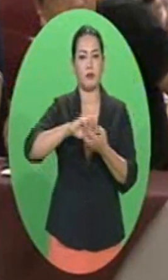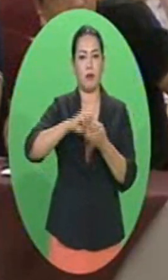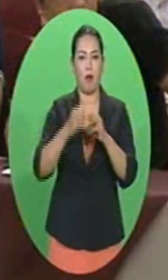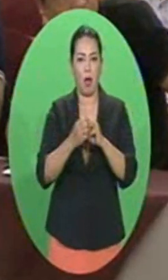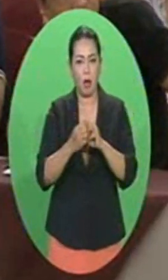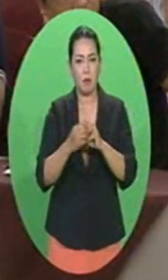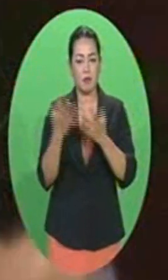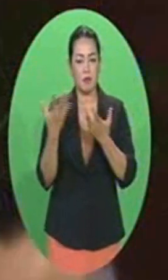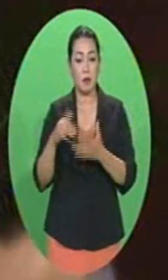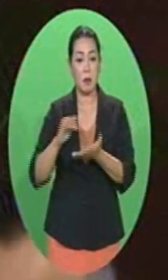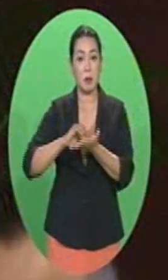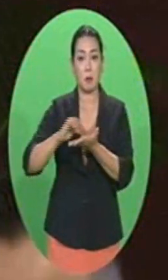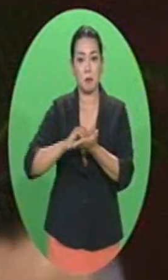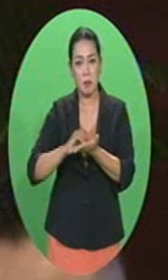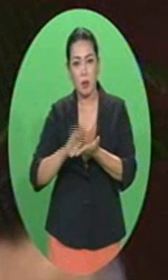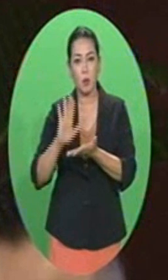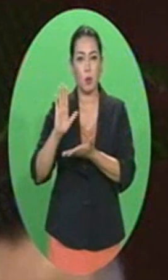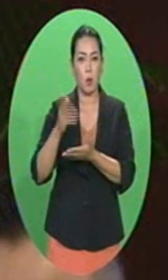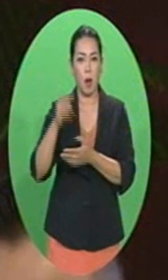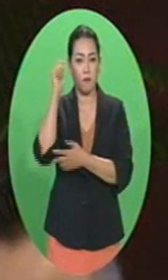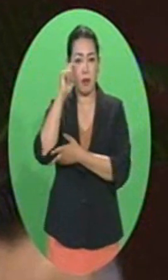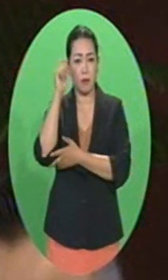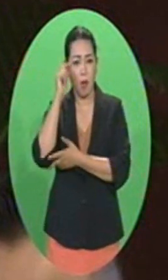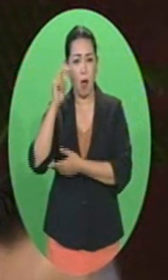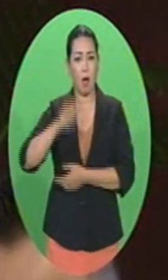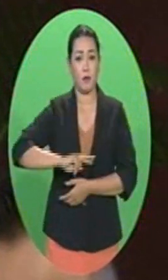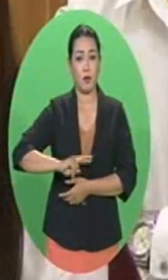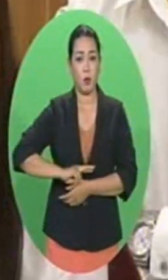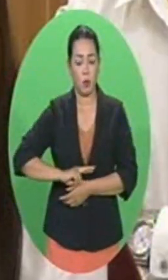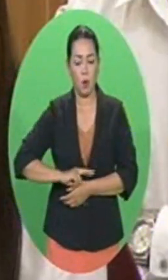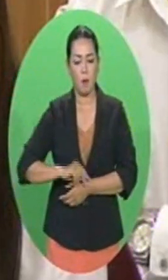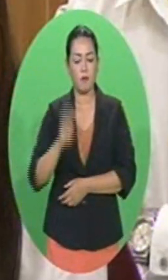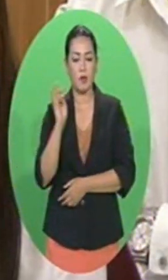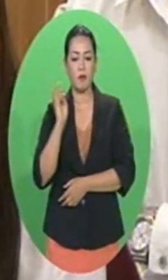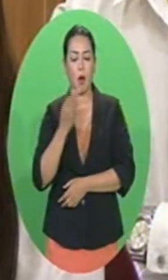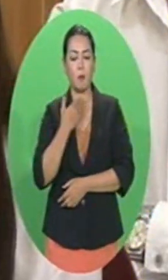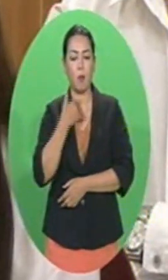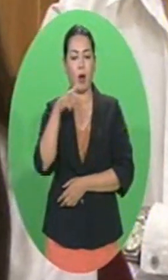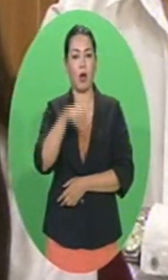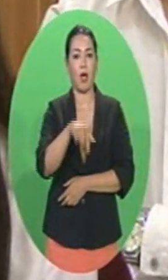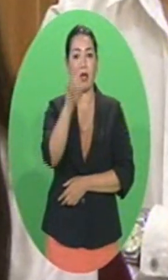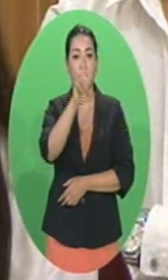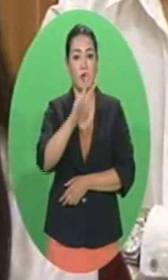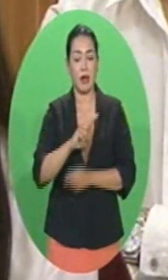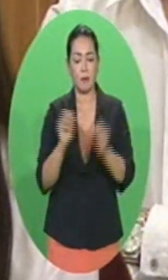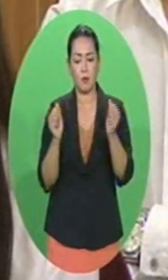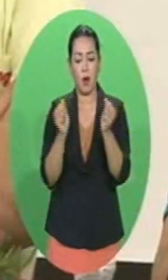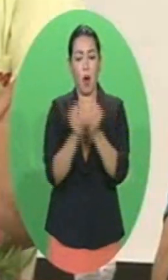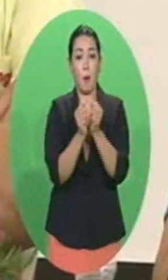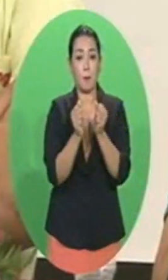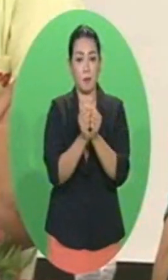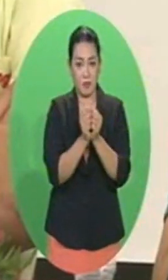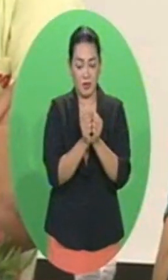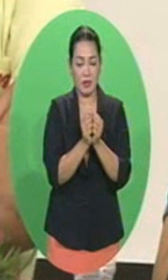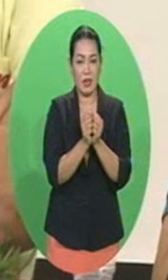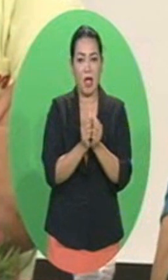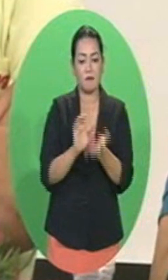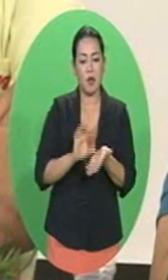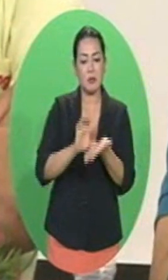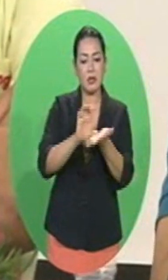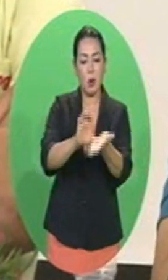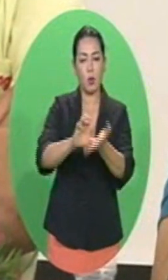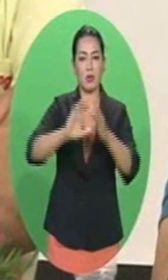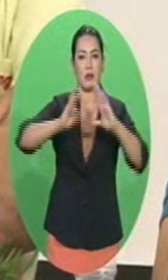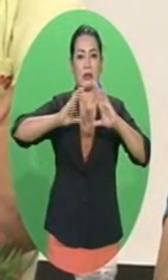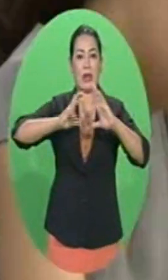EU, Mỹ, Nhật Bản, Trung Quốc đang chờ đợi để hợp tác với các doanh nghiệp Việt Nam và nhiều nhà đầu tư trong nước và nước ngoài sẽ đầu tư nhà máy sản